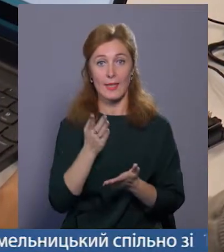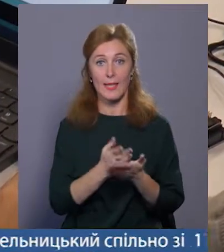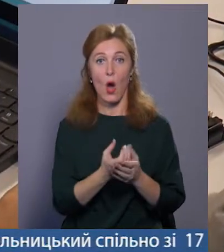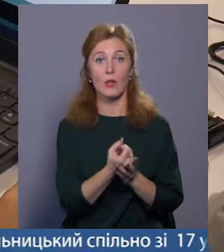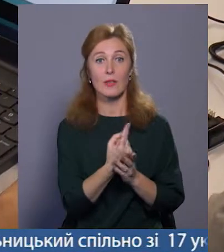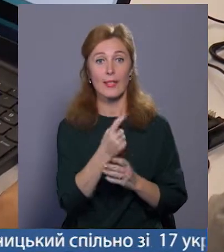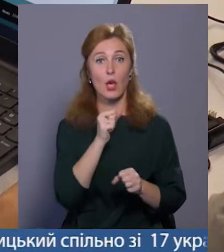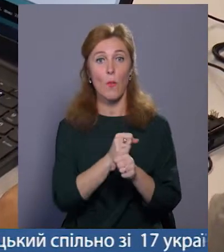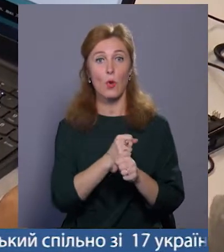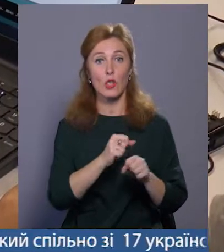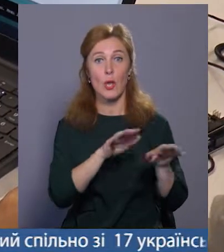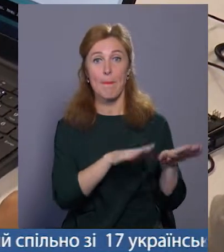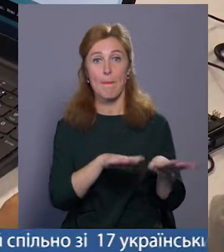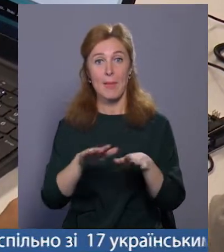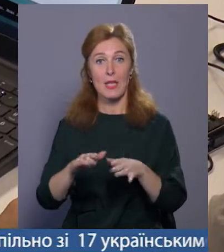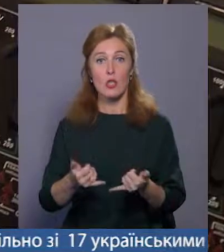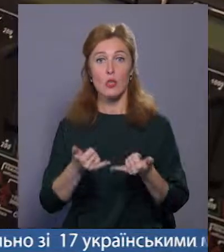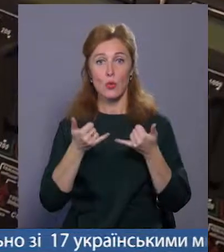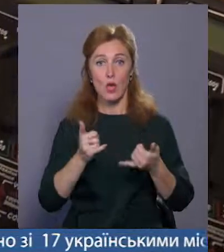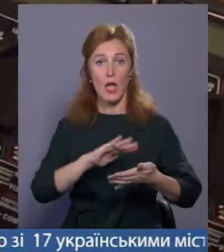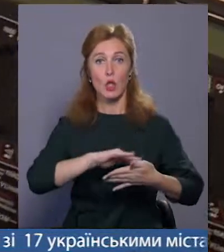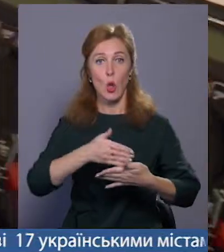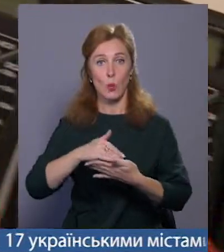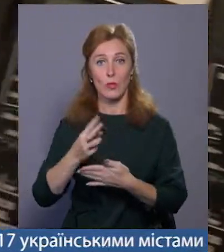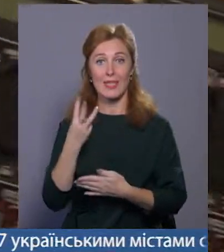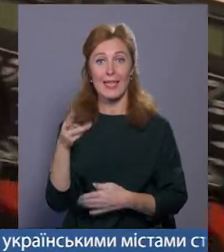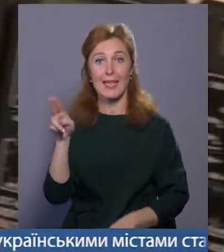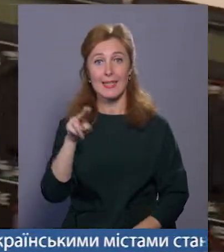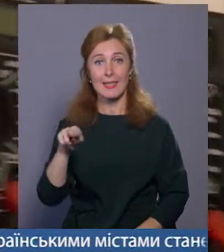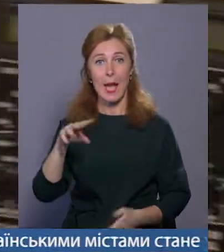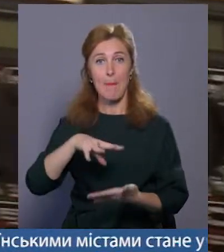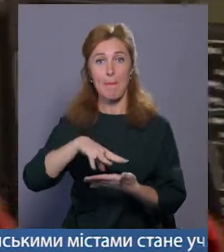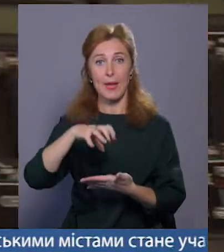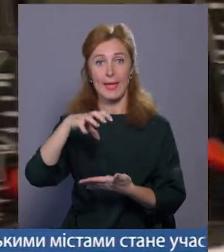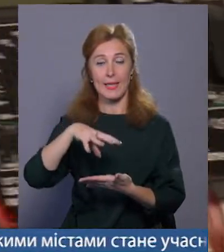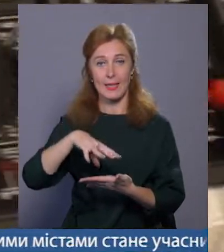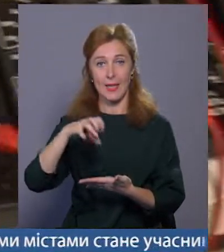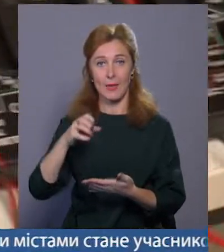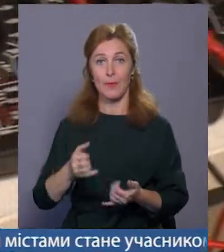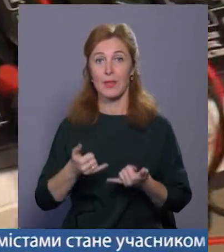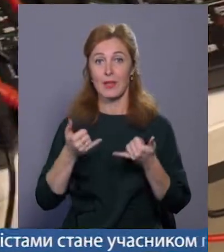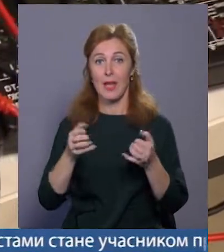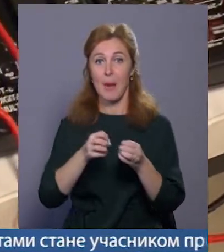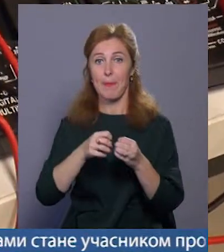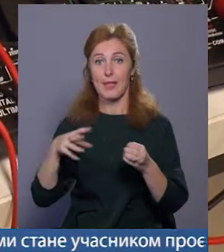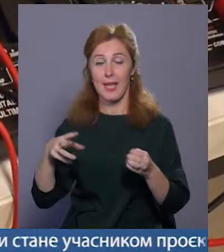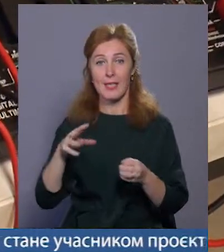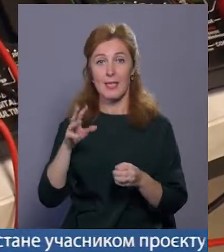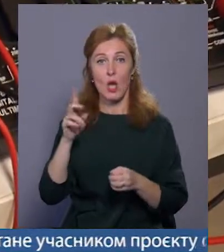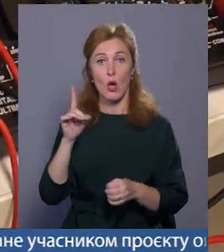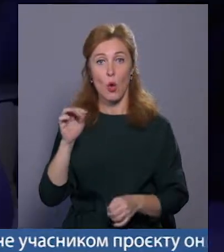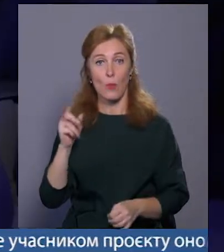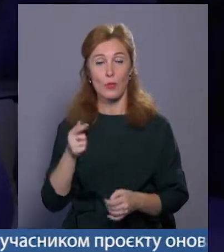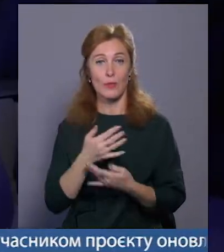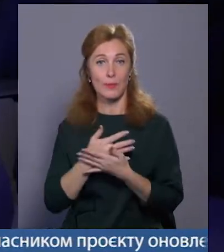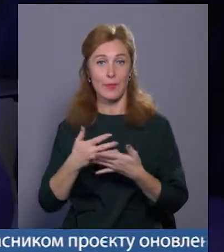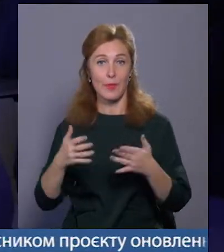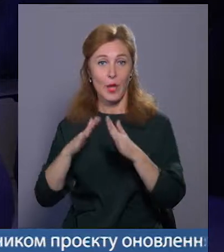робочих місць з сучасними ноутбуками, 3D-принтер, а також комплектуючі набори для 15 роботів. В іншій – для дітей